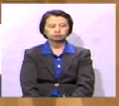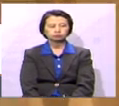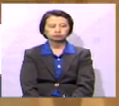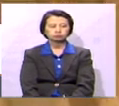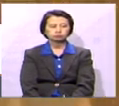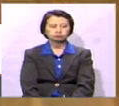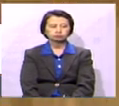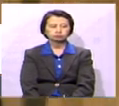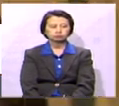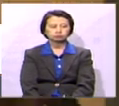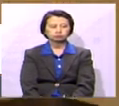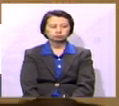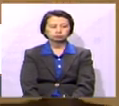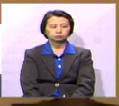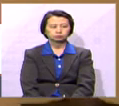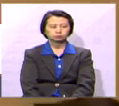Kesabaran kita,